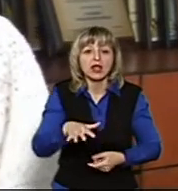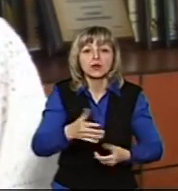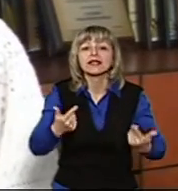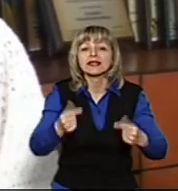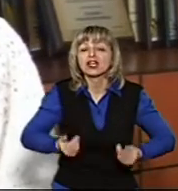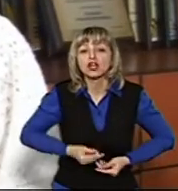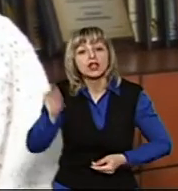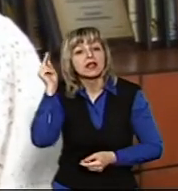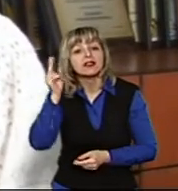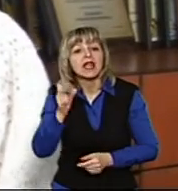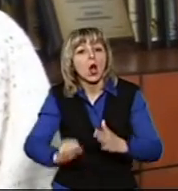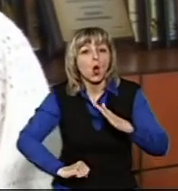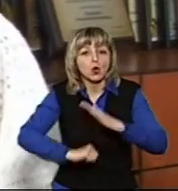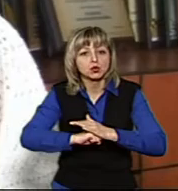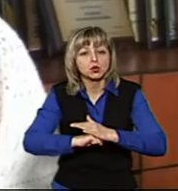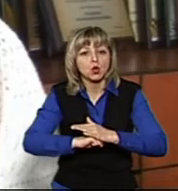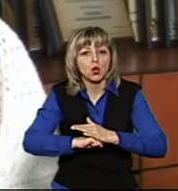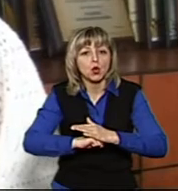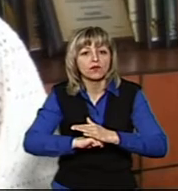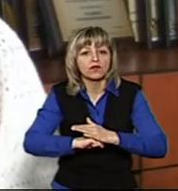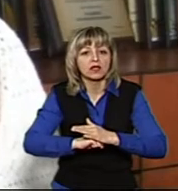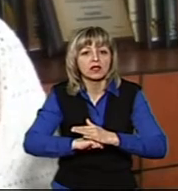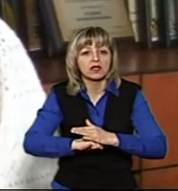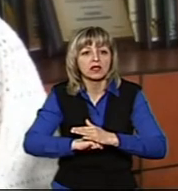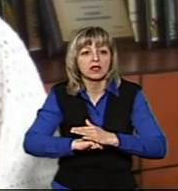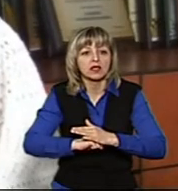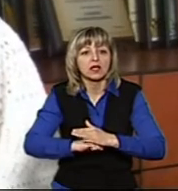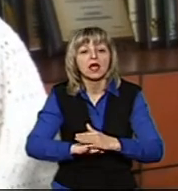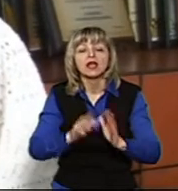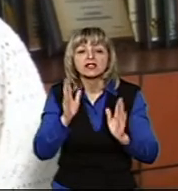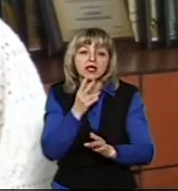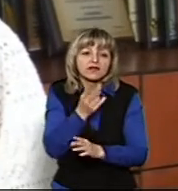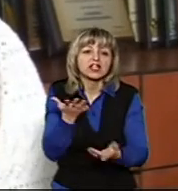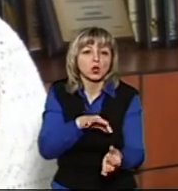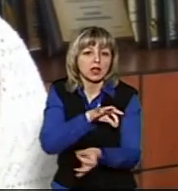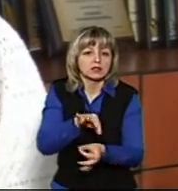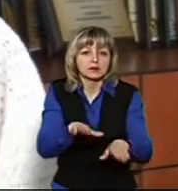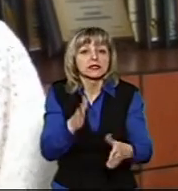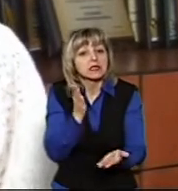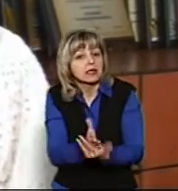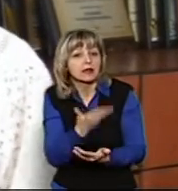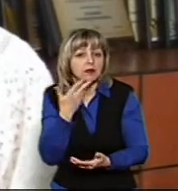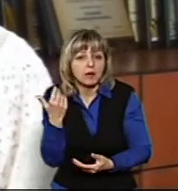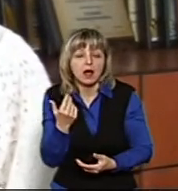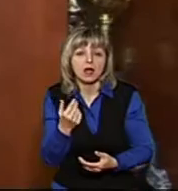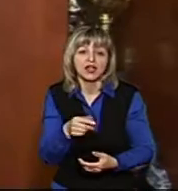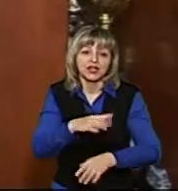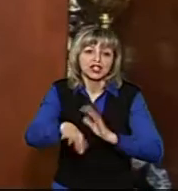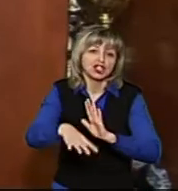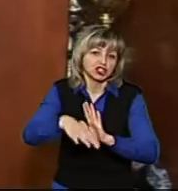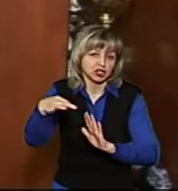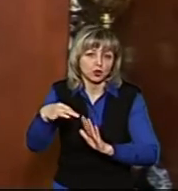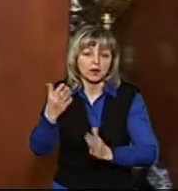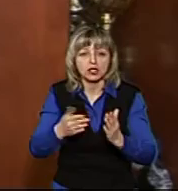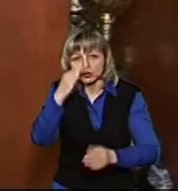навчатися тільки на основі, можуть бути зараховані тільки на залишкові місця і через жеребкування.